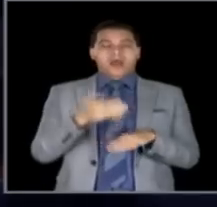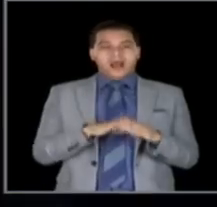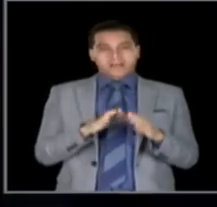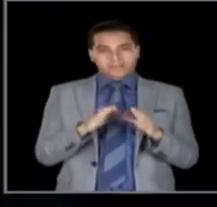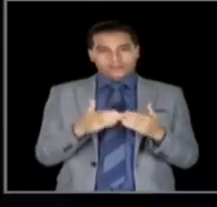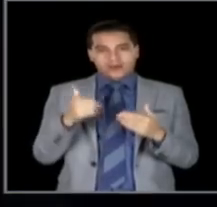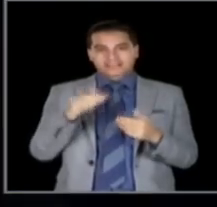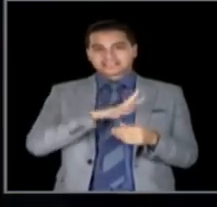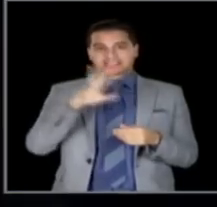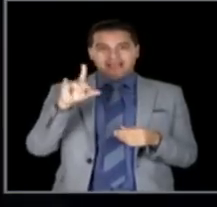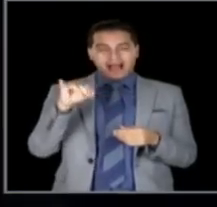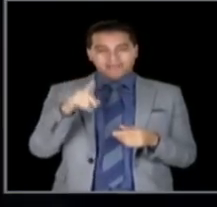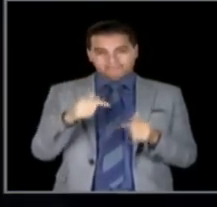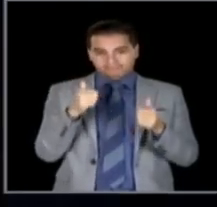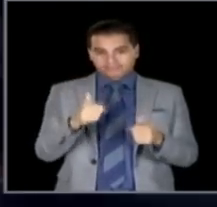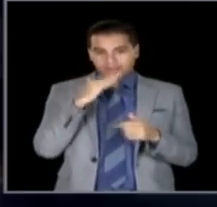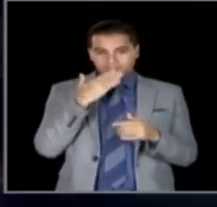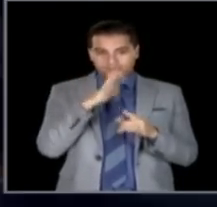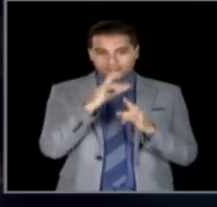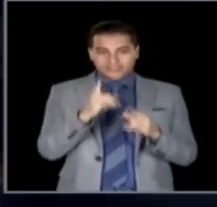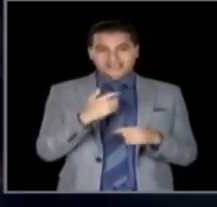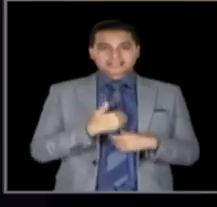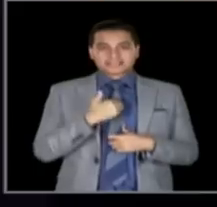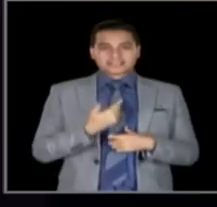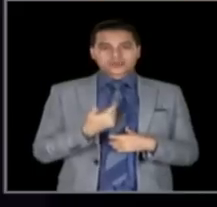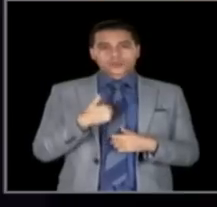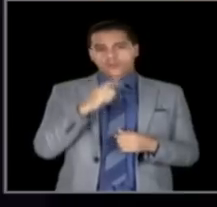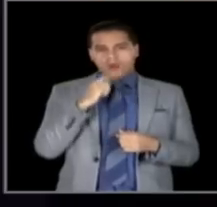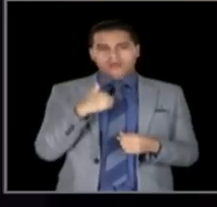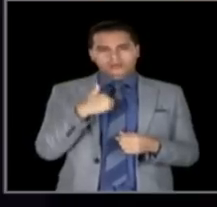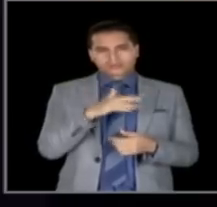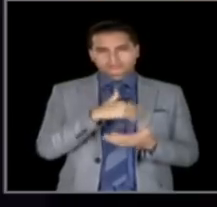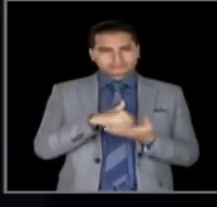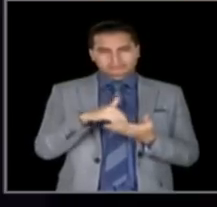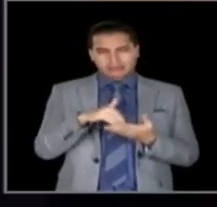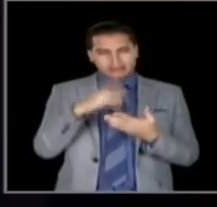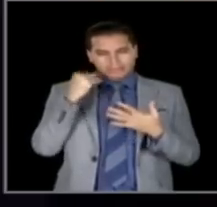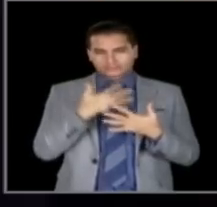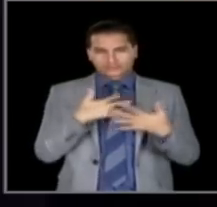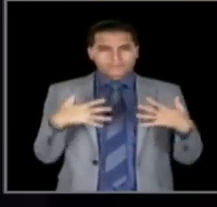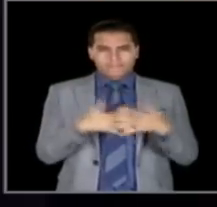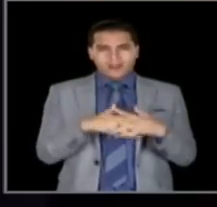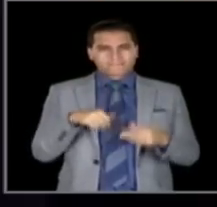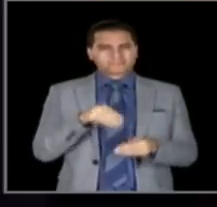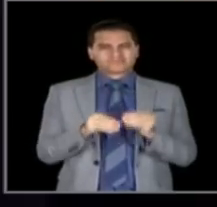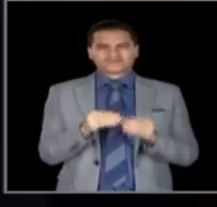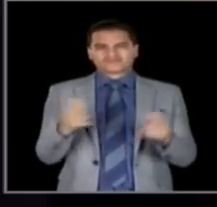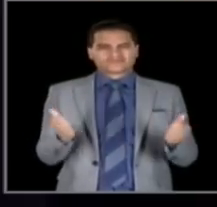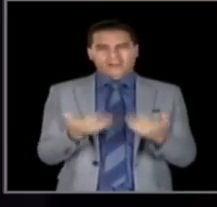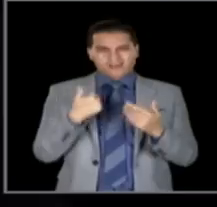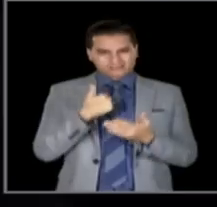اسلام، ازي حضرتك؟ ازيك يا اسلام؟ الحمد لله تمام. احساسك ايه؟ احنا النهاردة جايين بنستمتع، مش فارقه معانا،